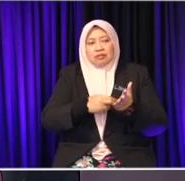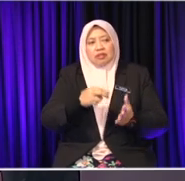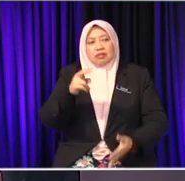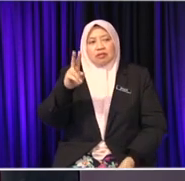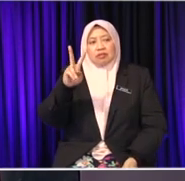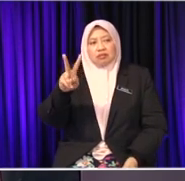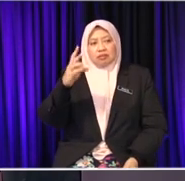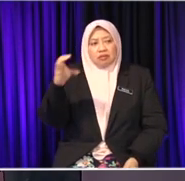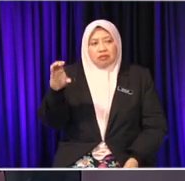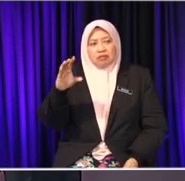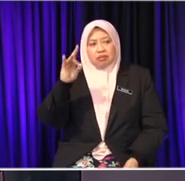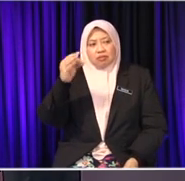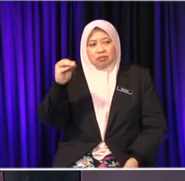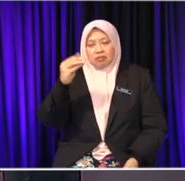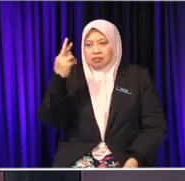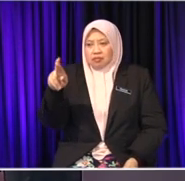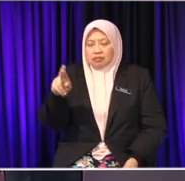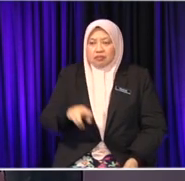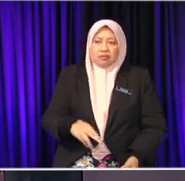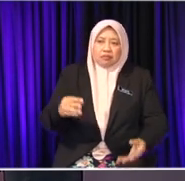Iya kami menawarkan